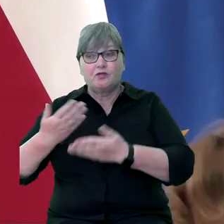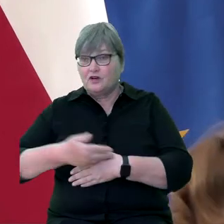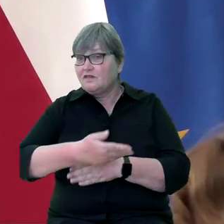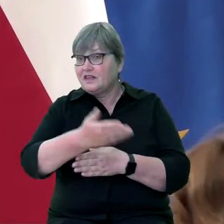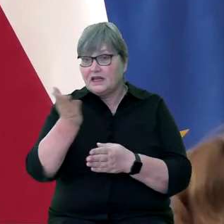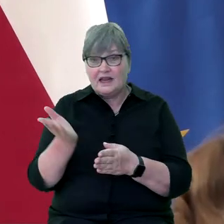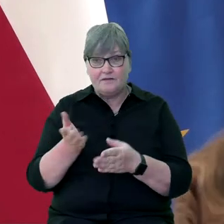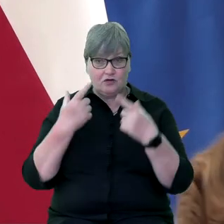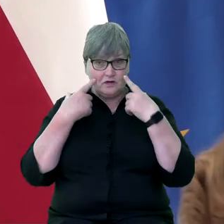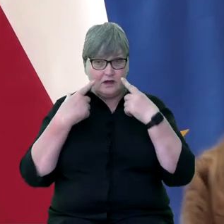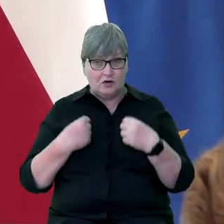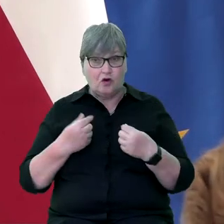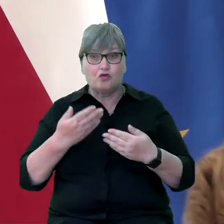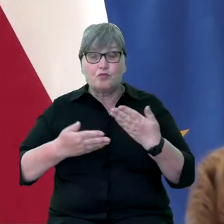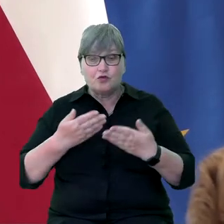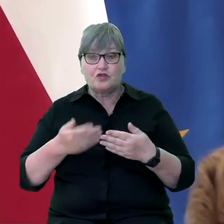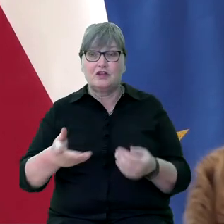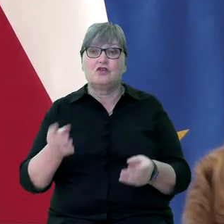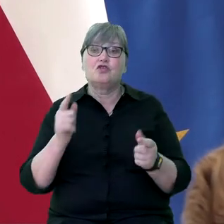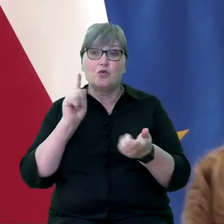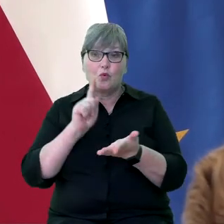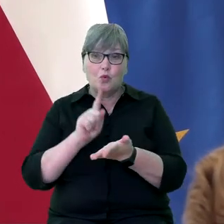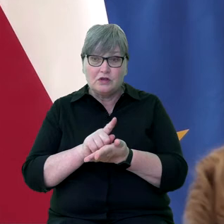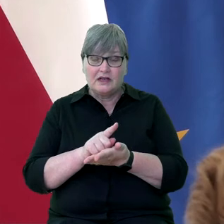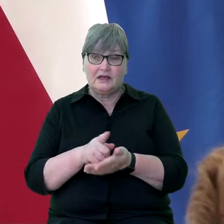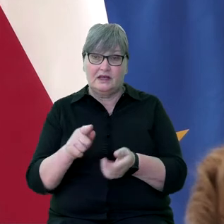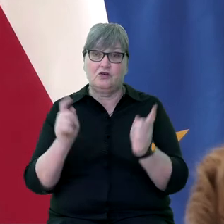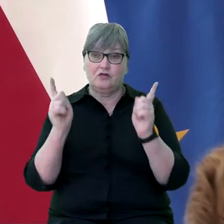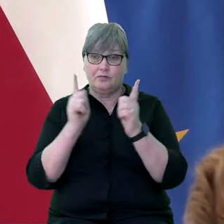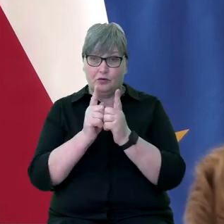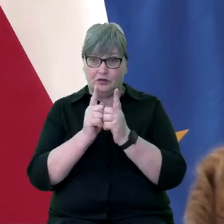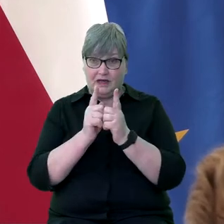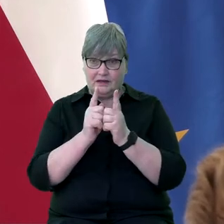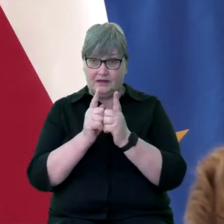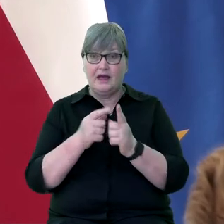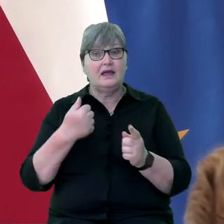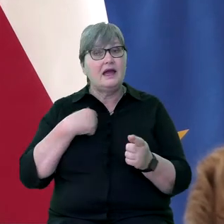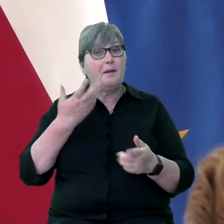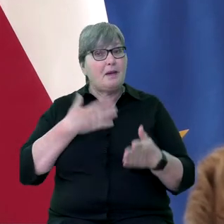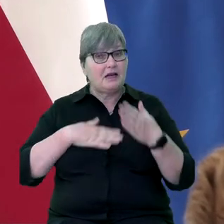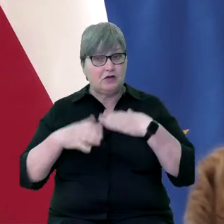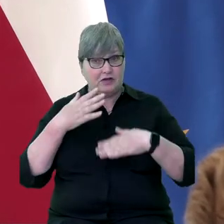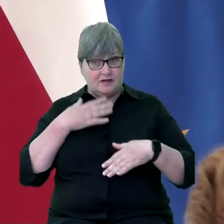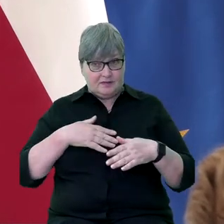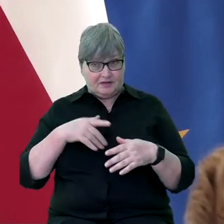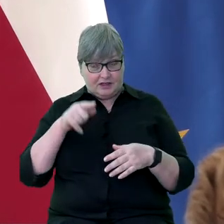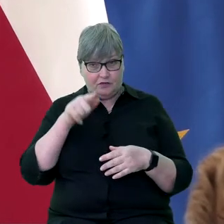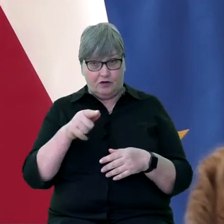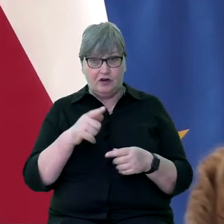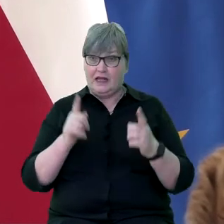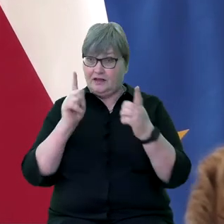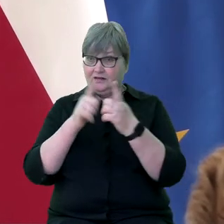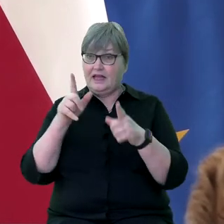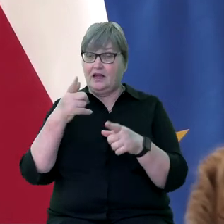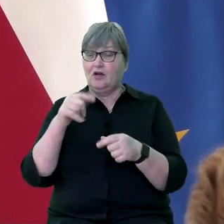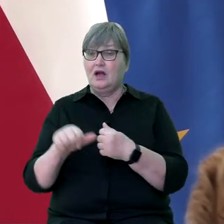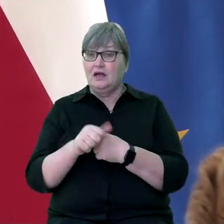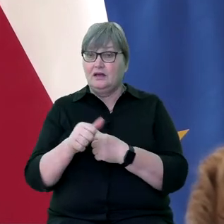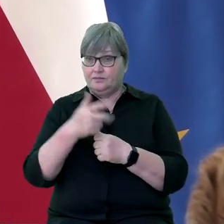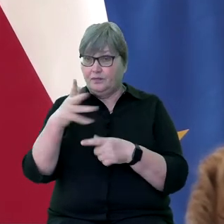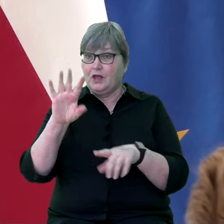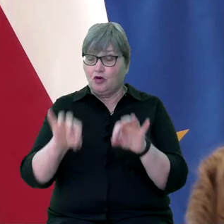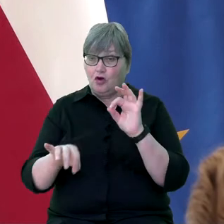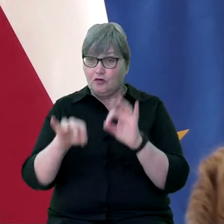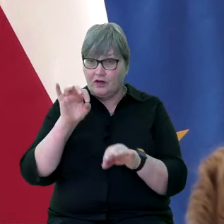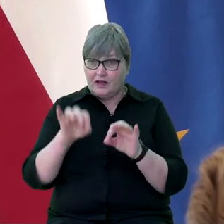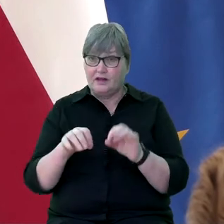spotkania. Nie ukrywam, że informacje o konferencji przyjęłam z dużą satysfakcją, bowiem temat służby cywilnej w ujęciu historycznym rzadko